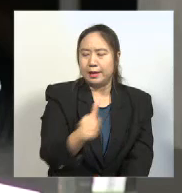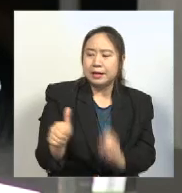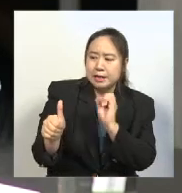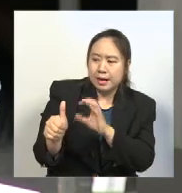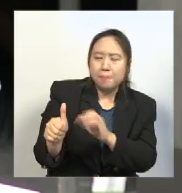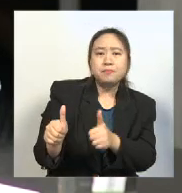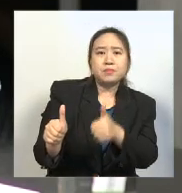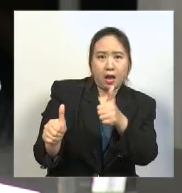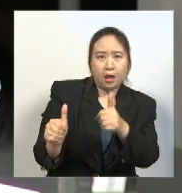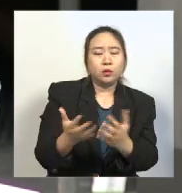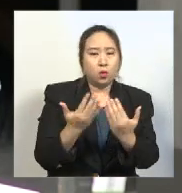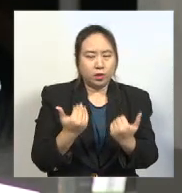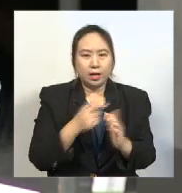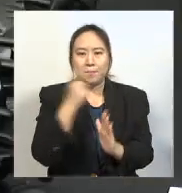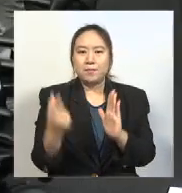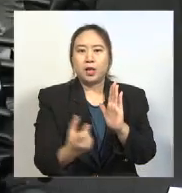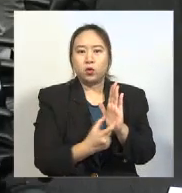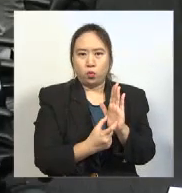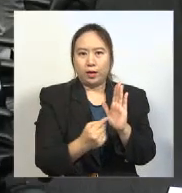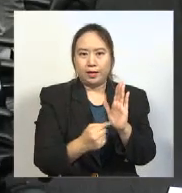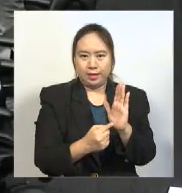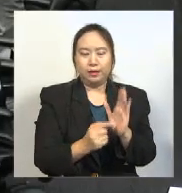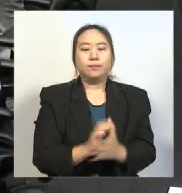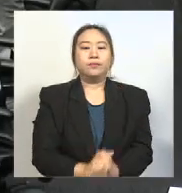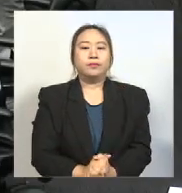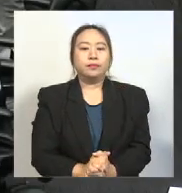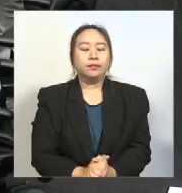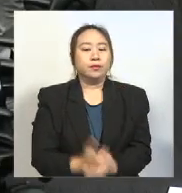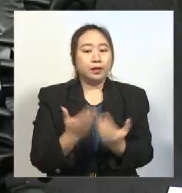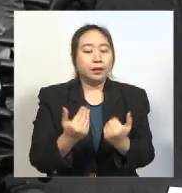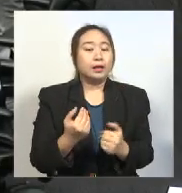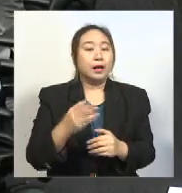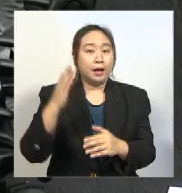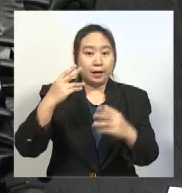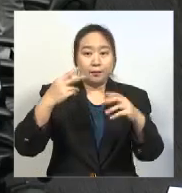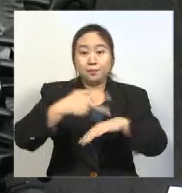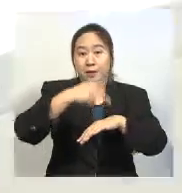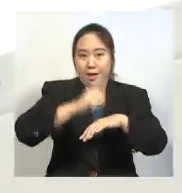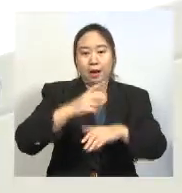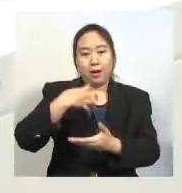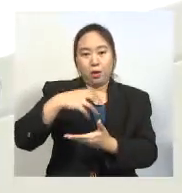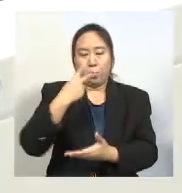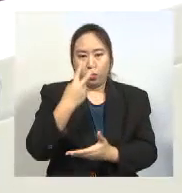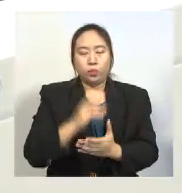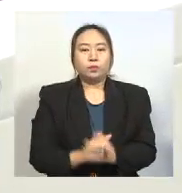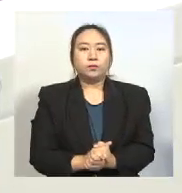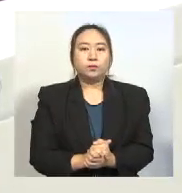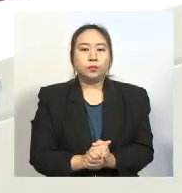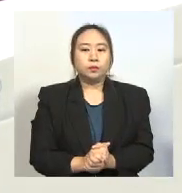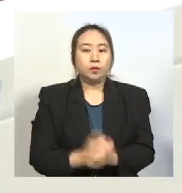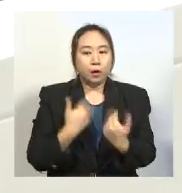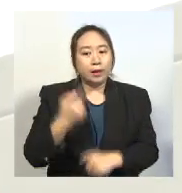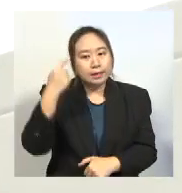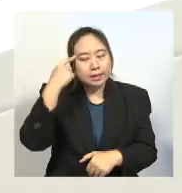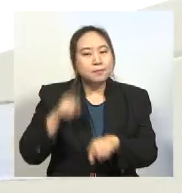จึงอนุญาตให้มีการบรรจุยัตตินี้ลองไปฟังคำยืนยันจากนายชวนหลีกภัยกันดูครับ โดยความเห็นร่วมกันก็